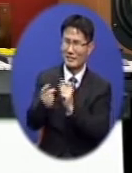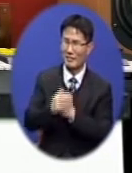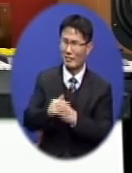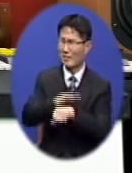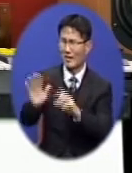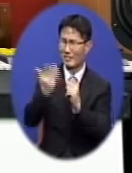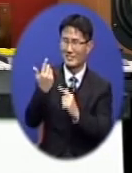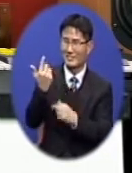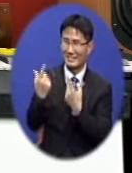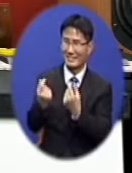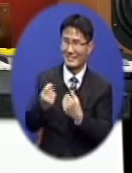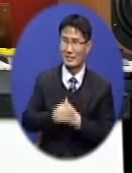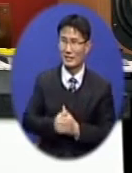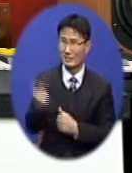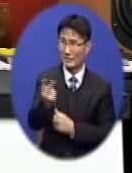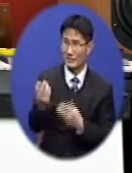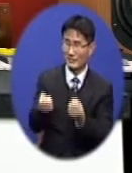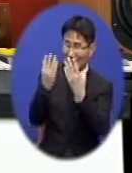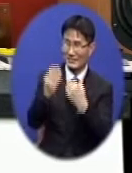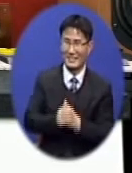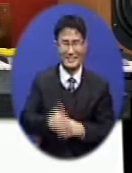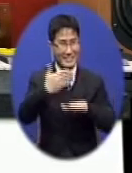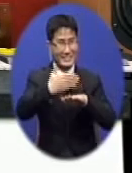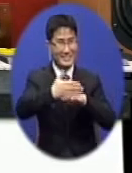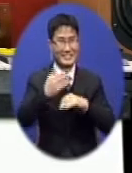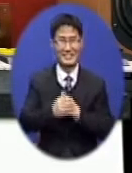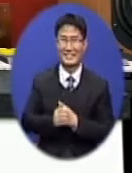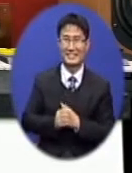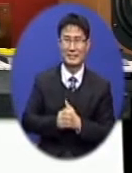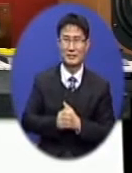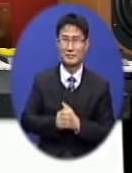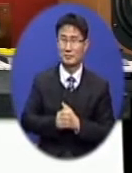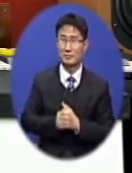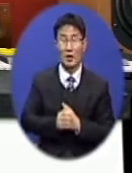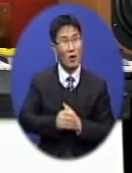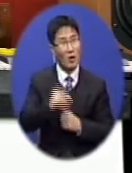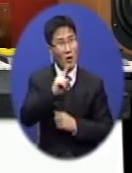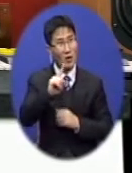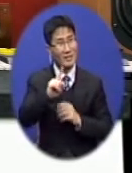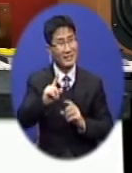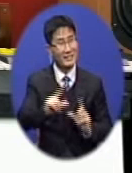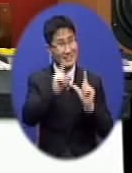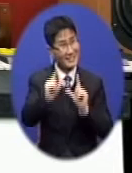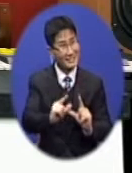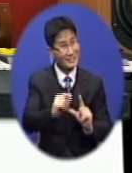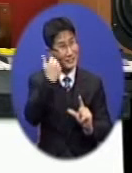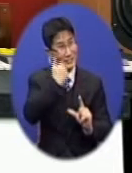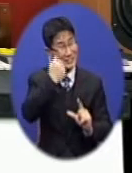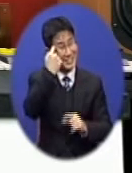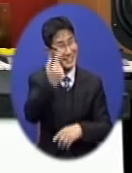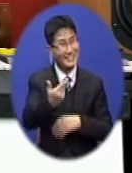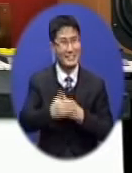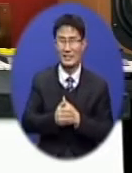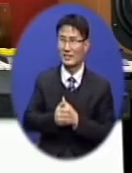고맙습니다. 감사합니다. 두 분 다 축하드립니다. 감사합니다. 고맙습니다. 예. 네. 어디 사시는 누구시라고? 아, 저는